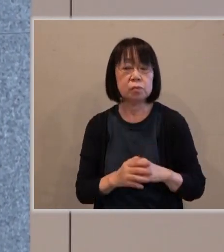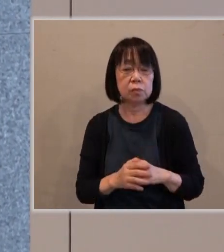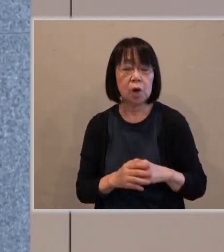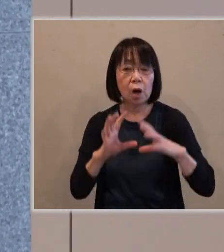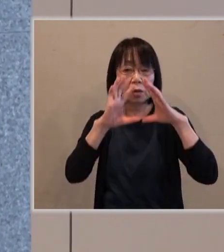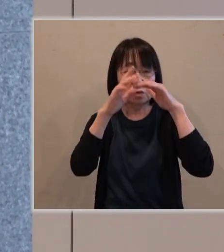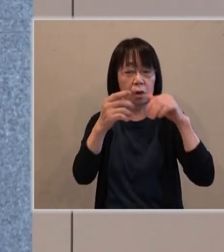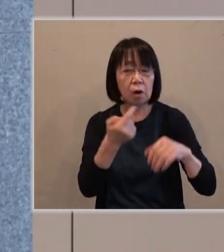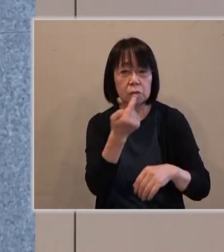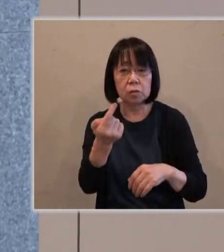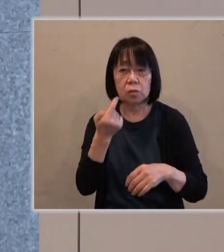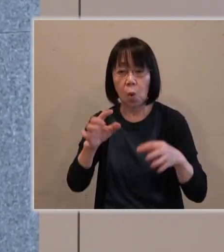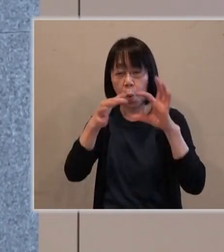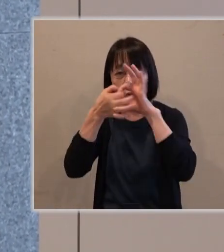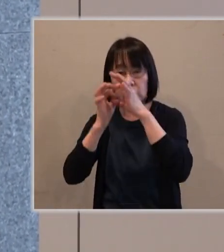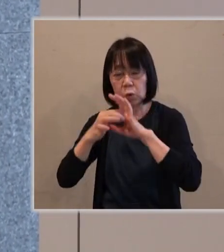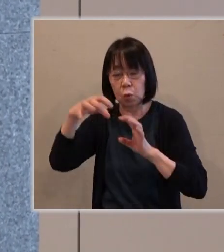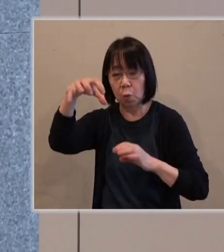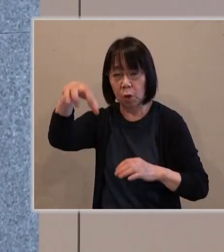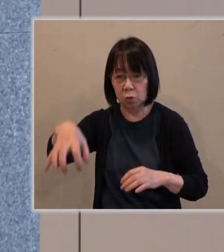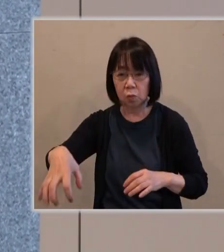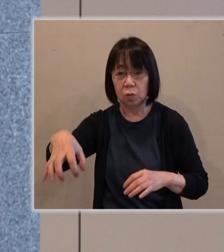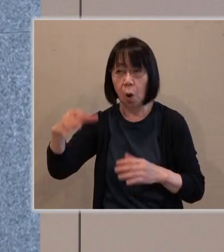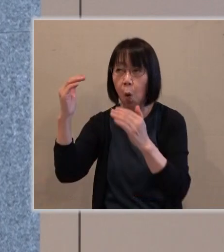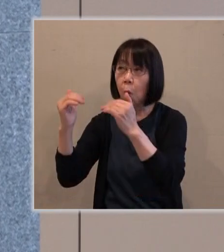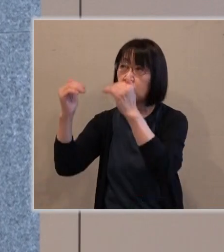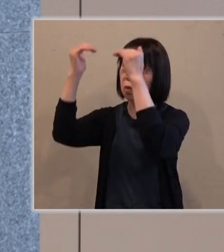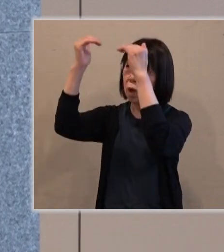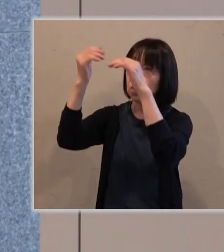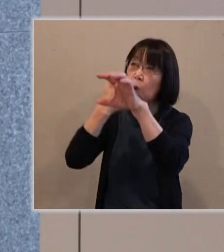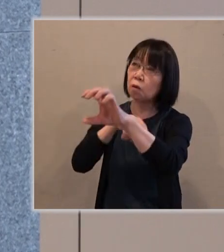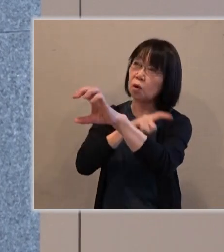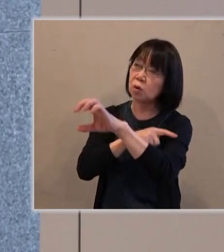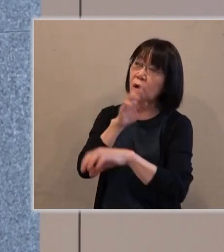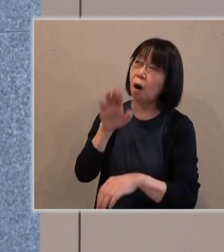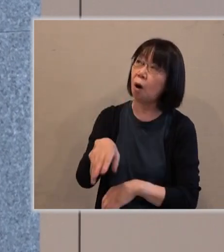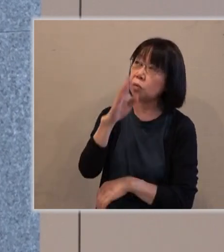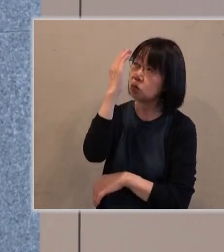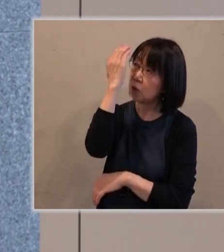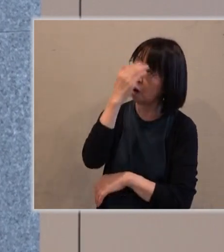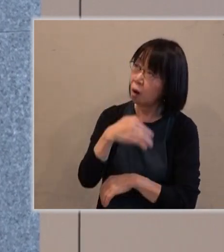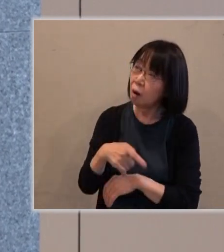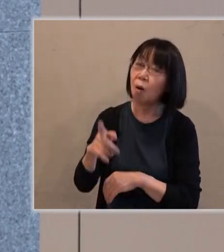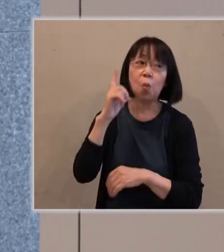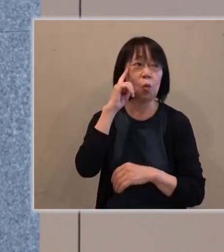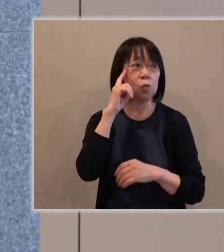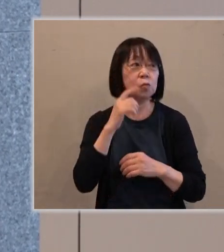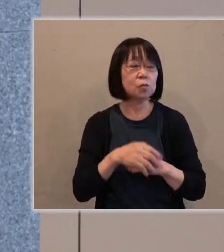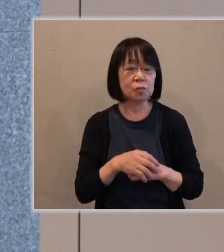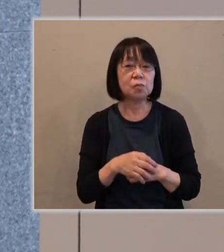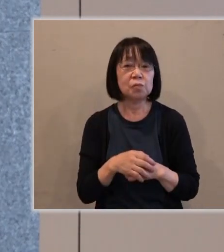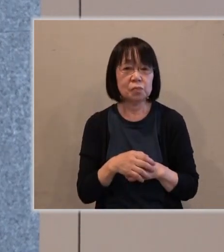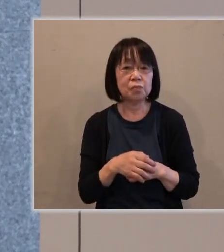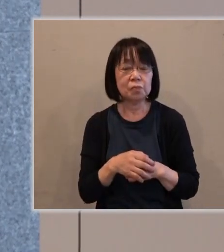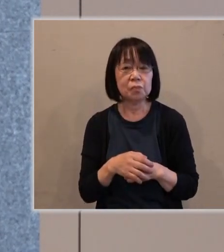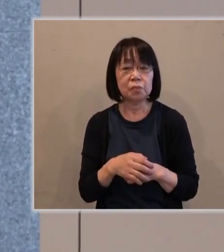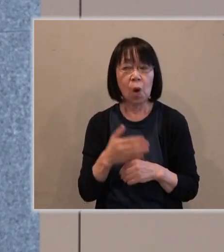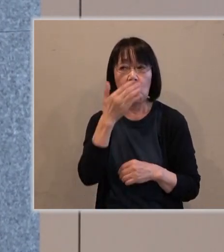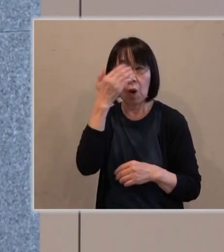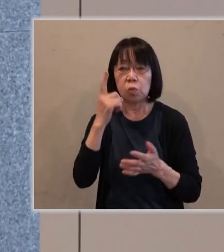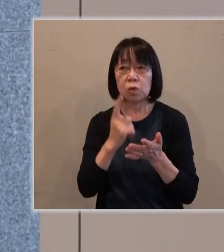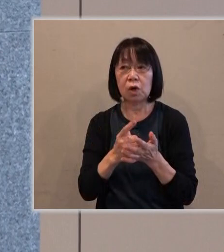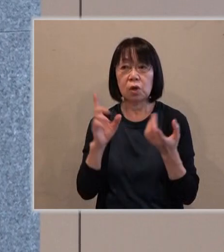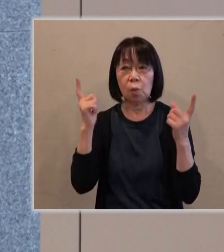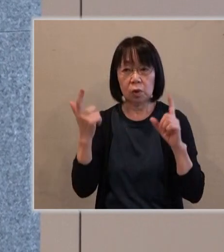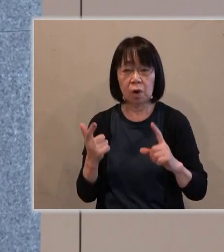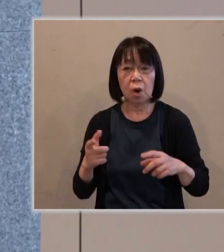とかオリンピックの場ですと大人もエネルギーがあるなというふうに思います。あの決して若者だけじゃないですね。あのボラン